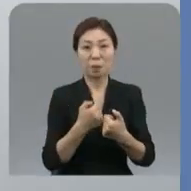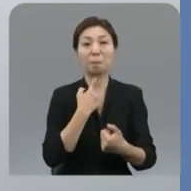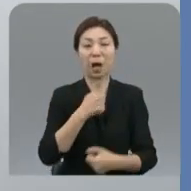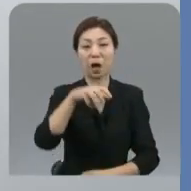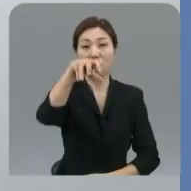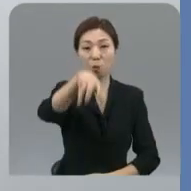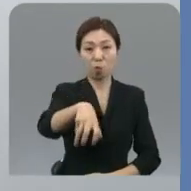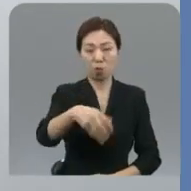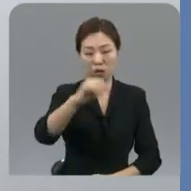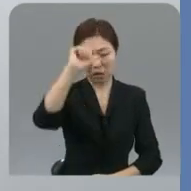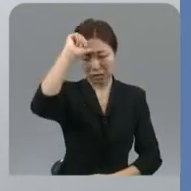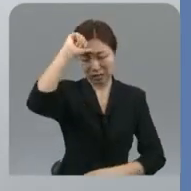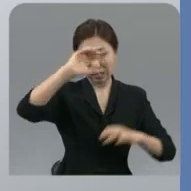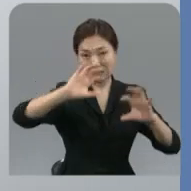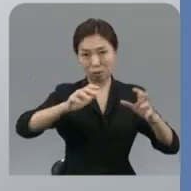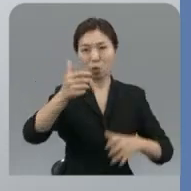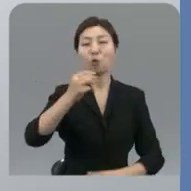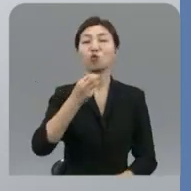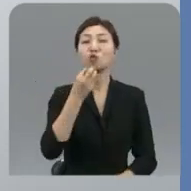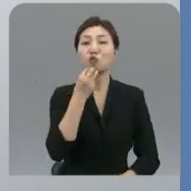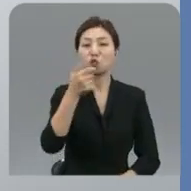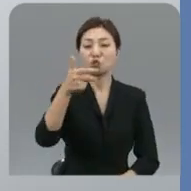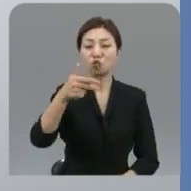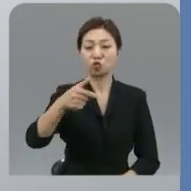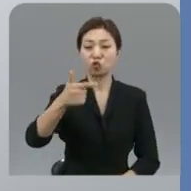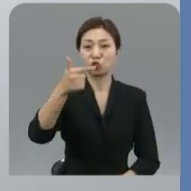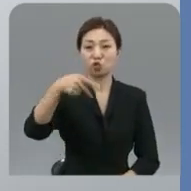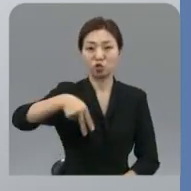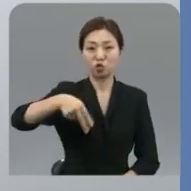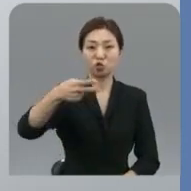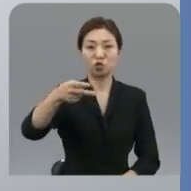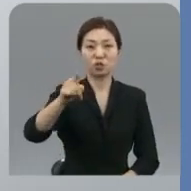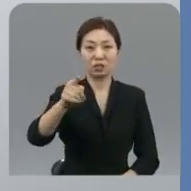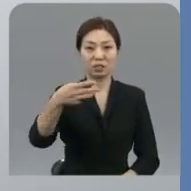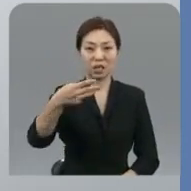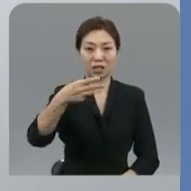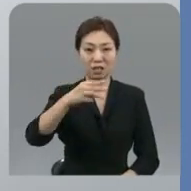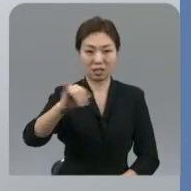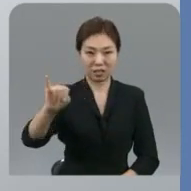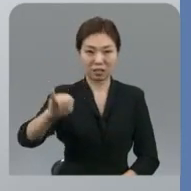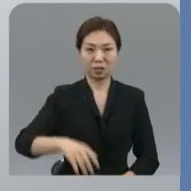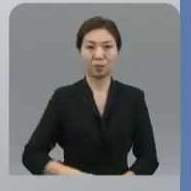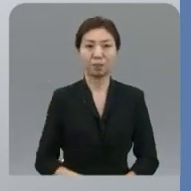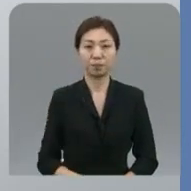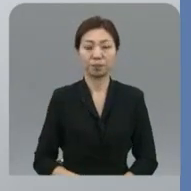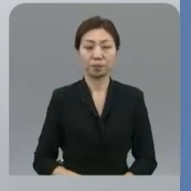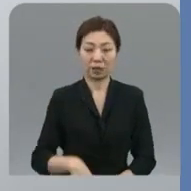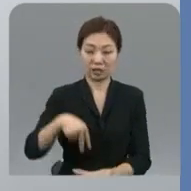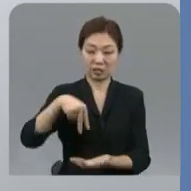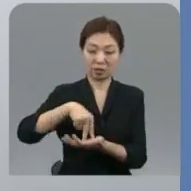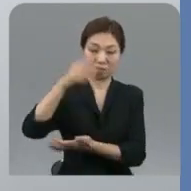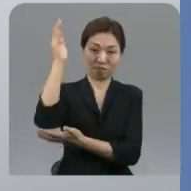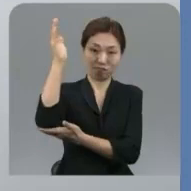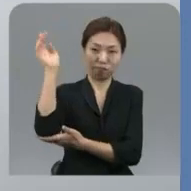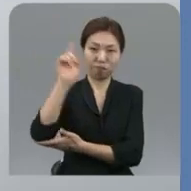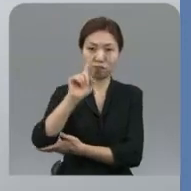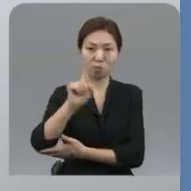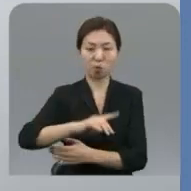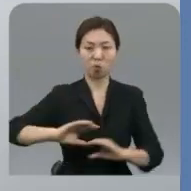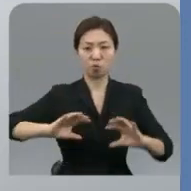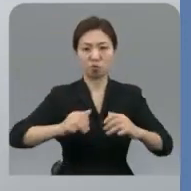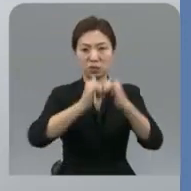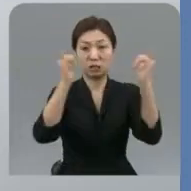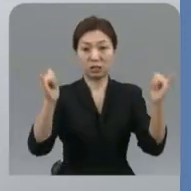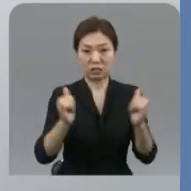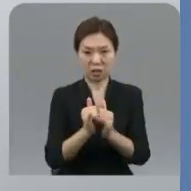表示，必须加强以规范为基础的国际秩序，呼吁尽快结束乌克兰战争。据 KBS 记者